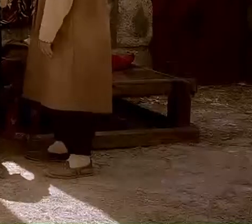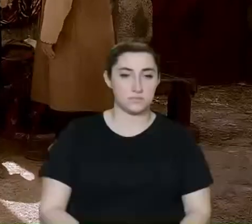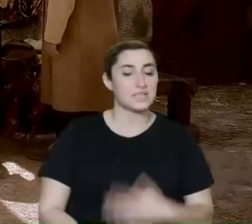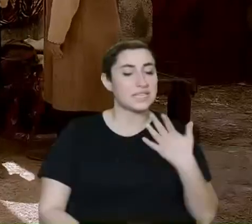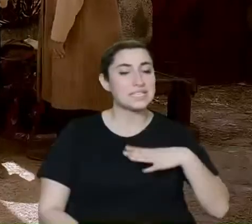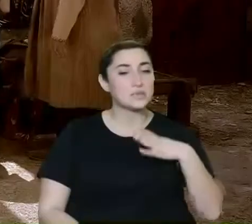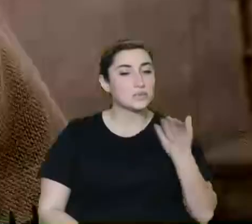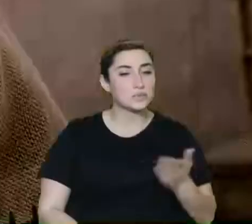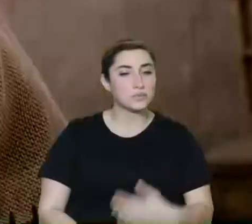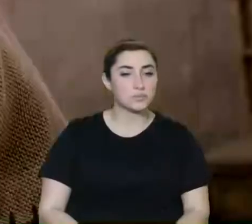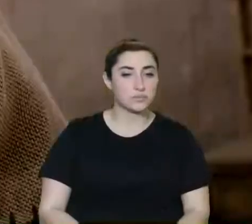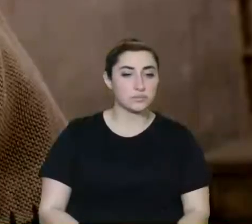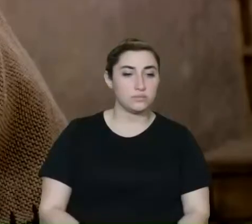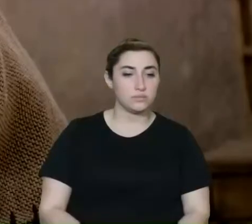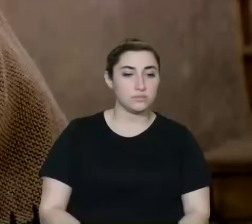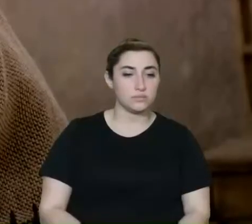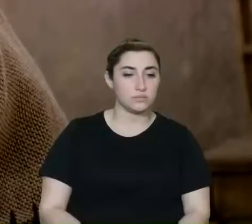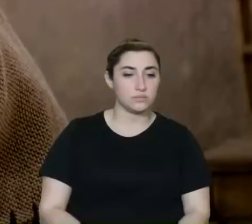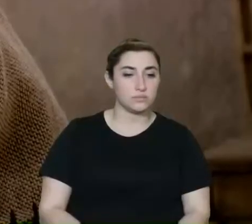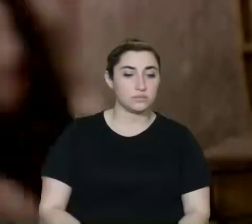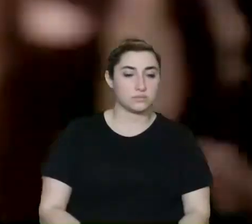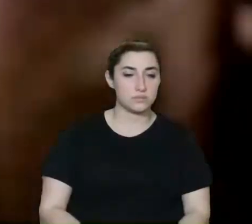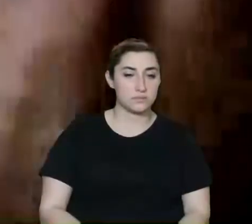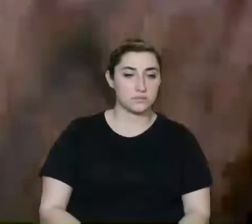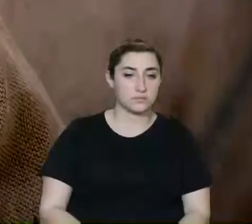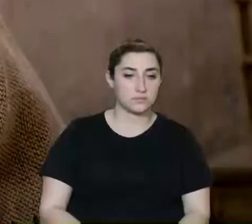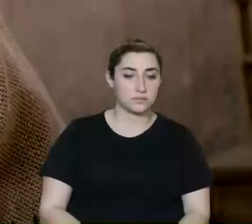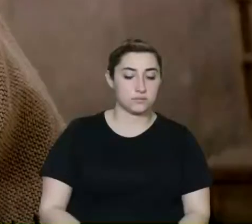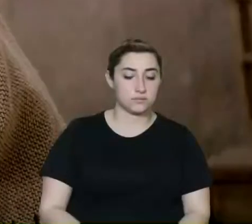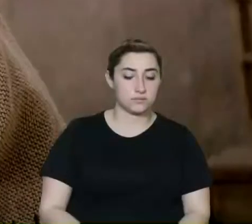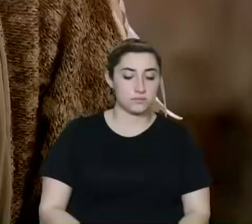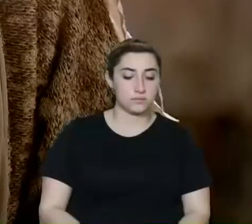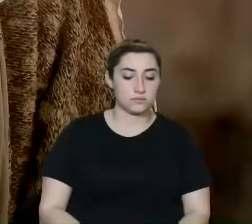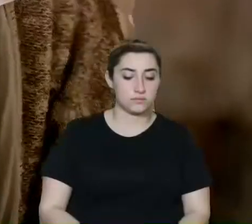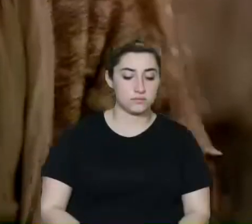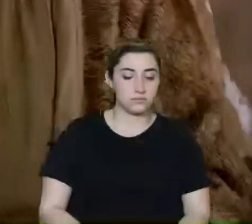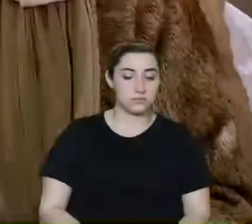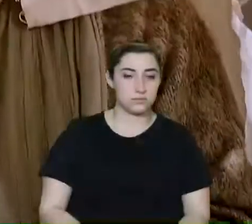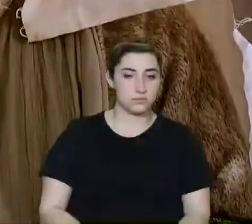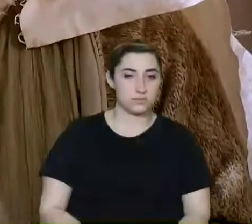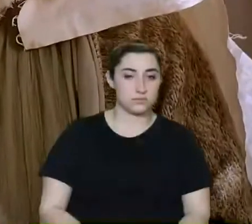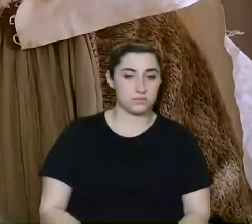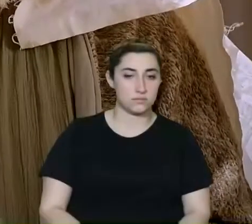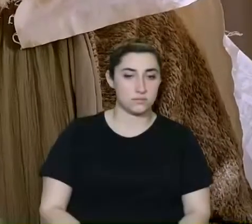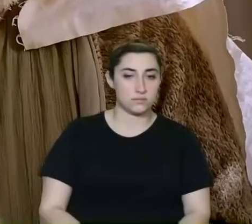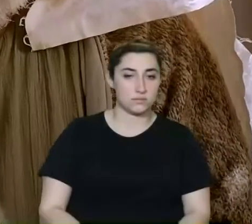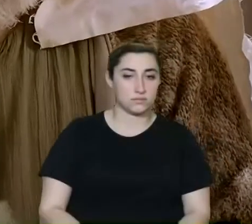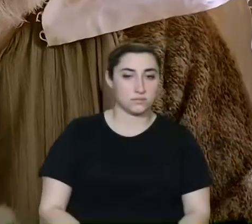Ne alır beyimiz? Yunus dalıp gitmiş. Şerbetçi ters ters bakıyor.